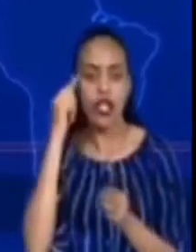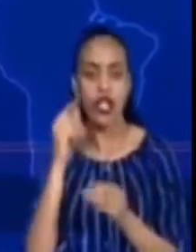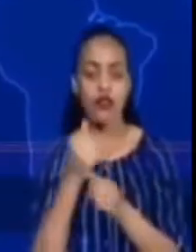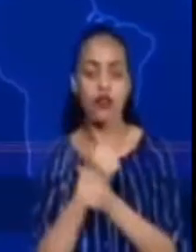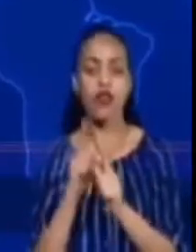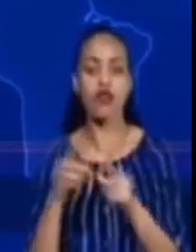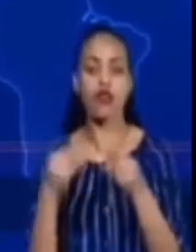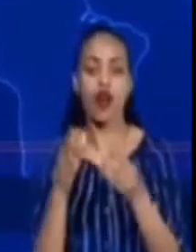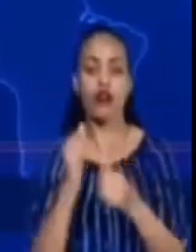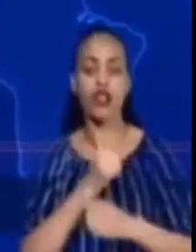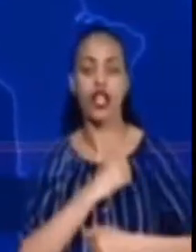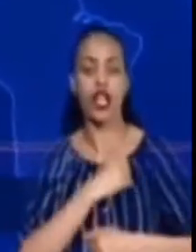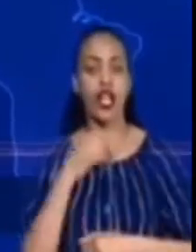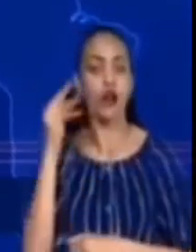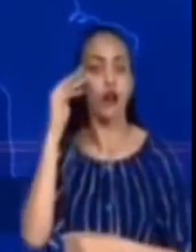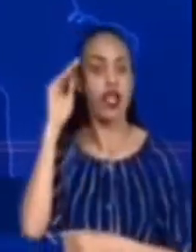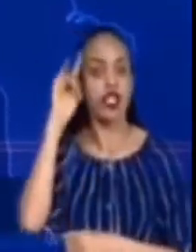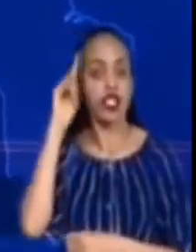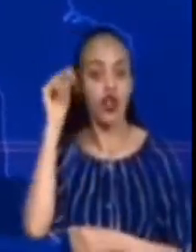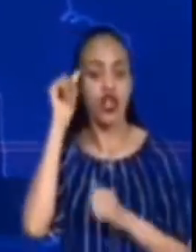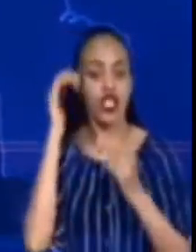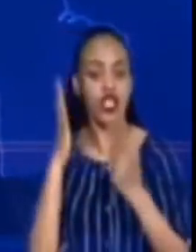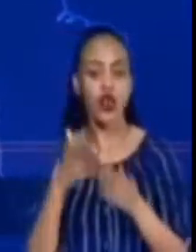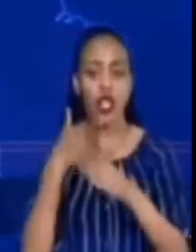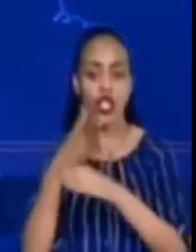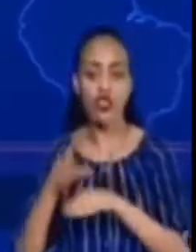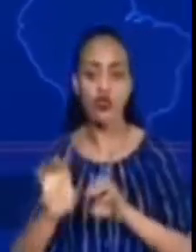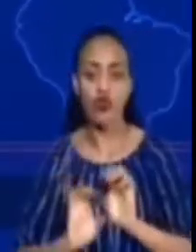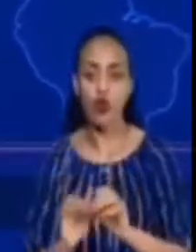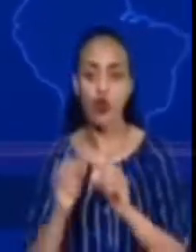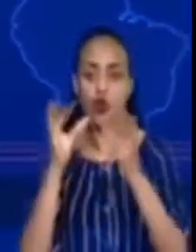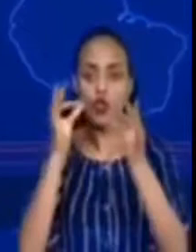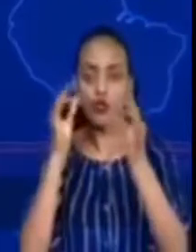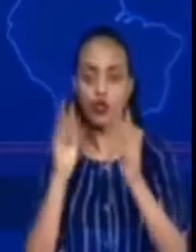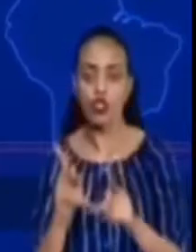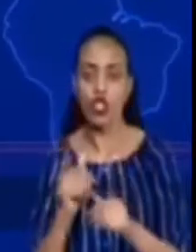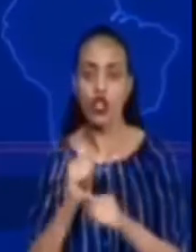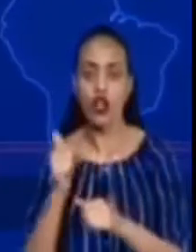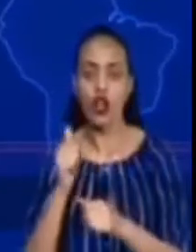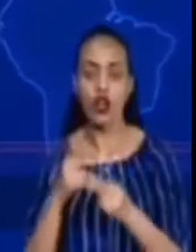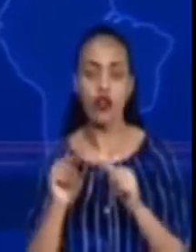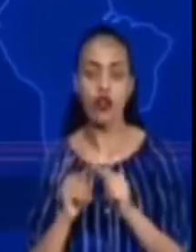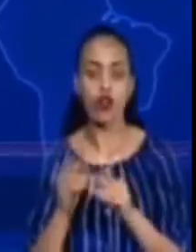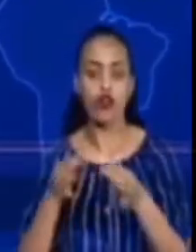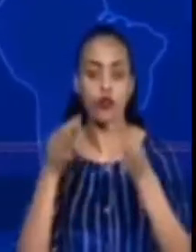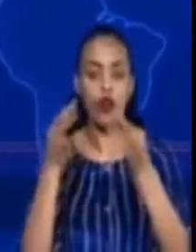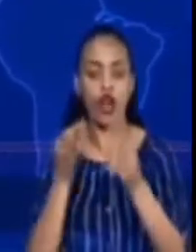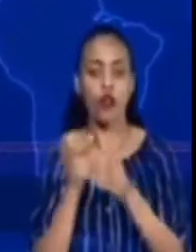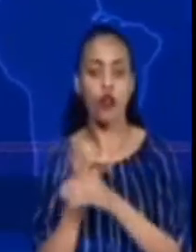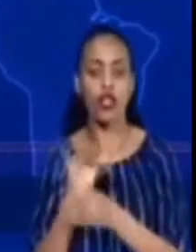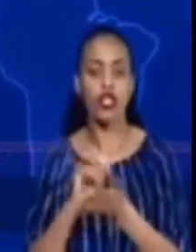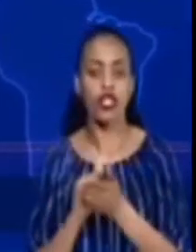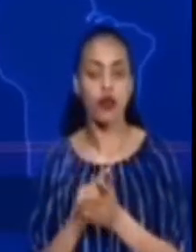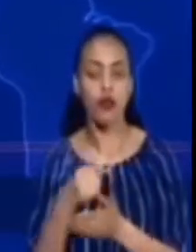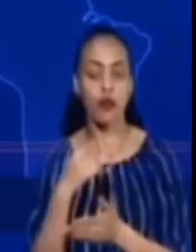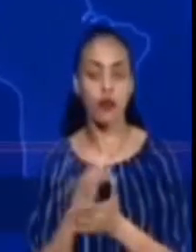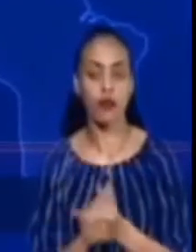አይናገርም ስለዚህ ሰውዬ ሲለምንም ሲሰድቡት አይናገርም ሲዘልፉት